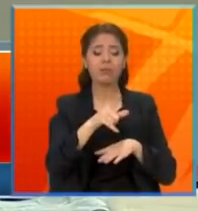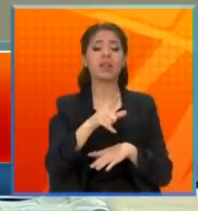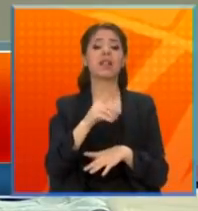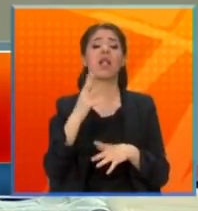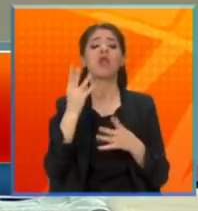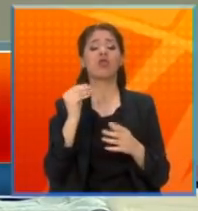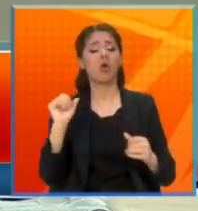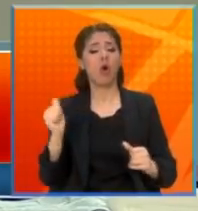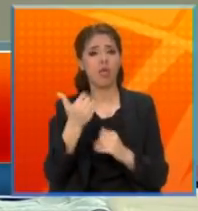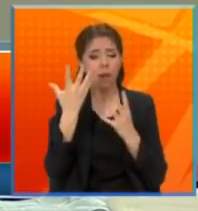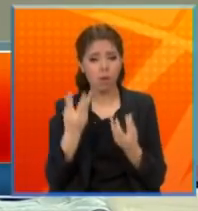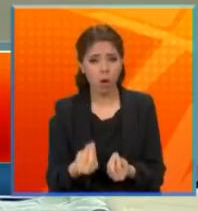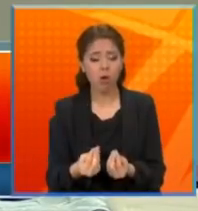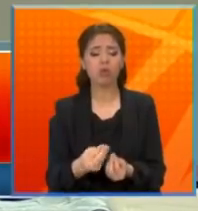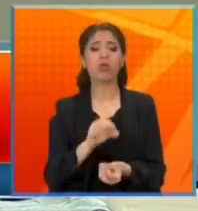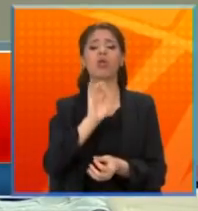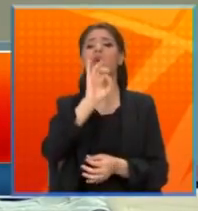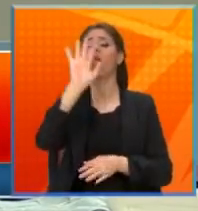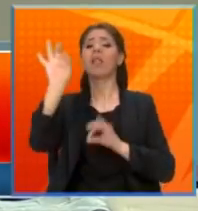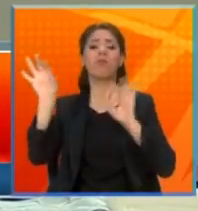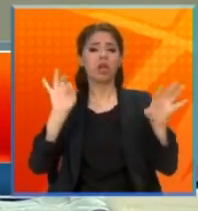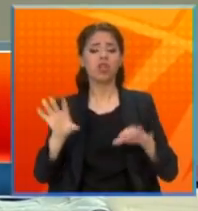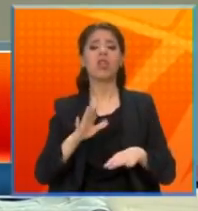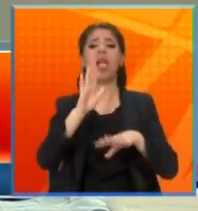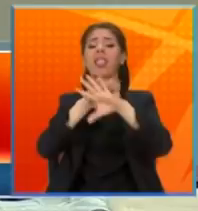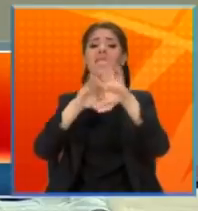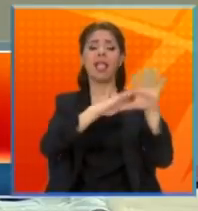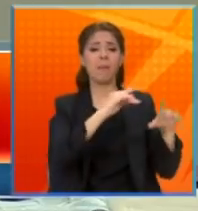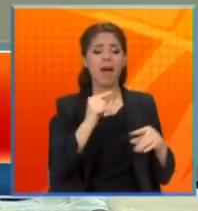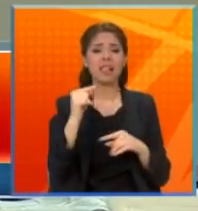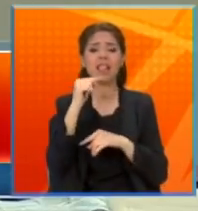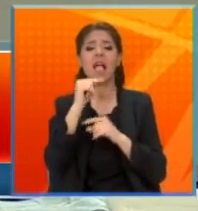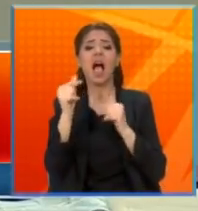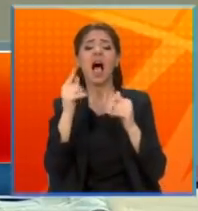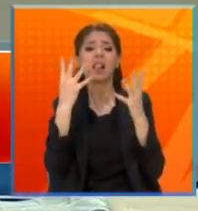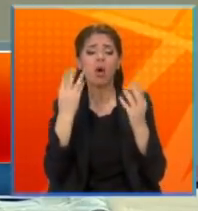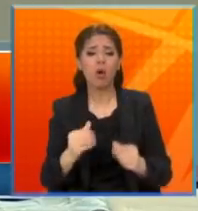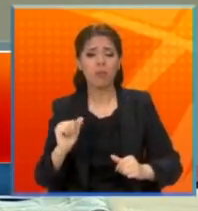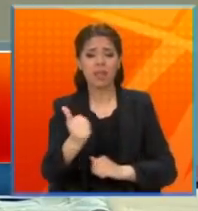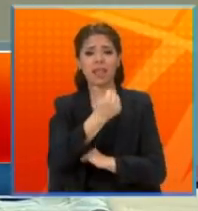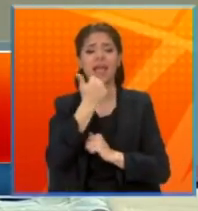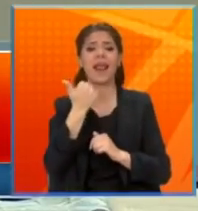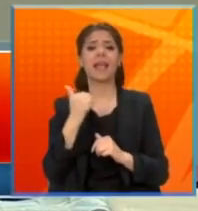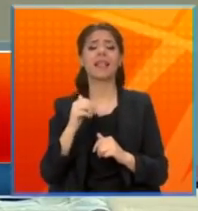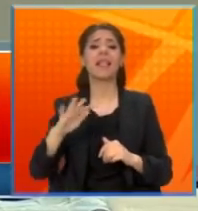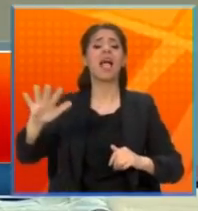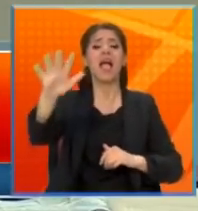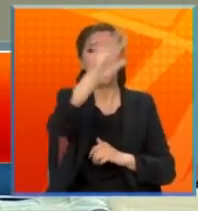ve bulaşıcılığın, temasın minimalize edilmesi gerektiğini,